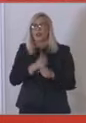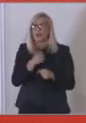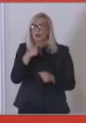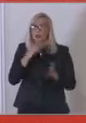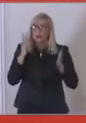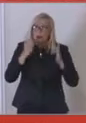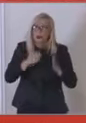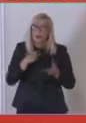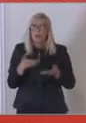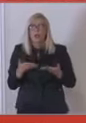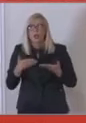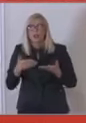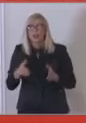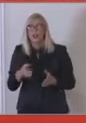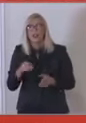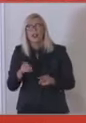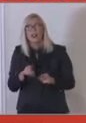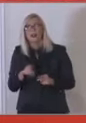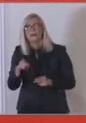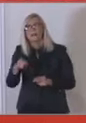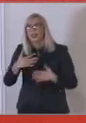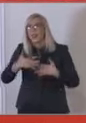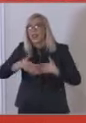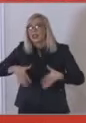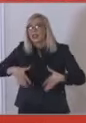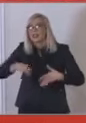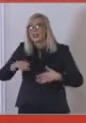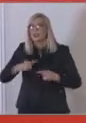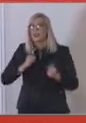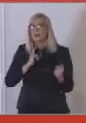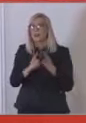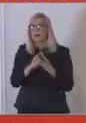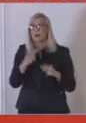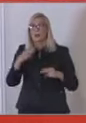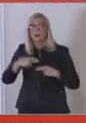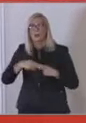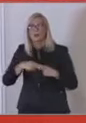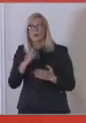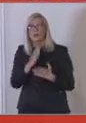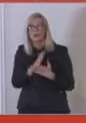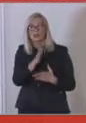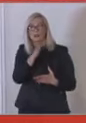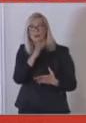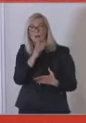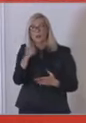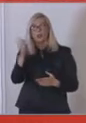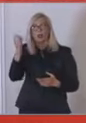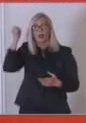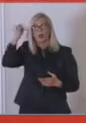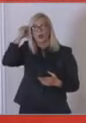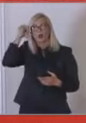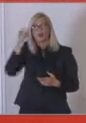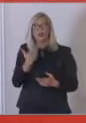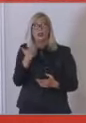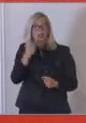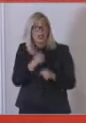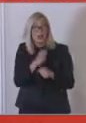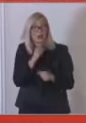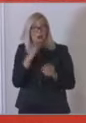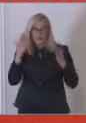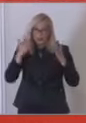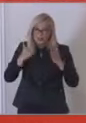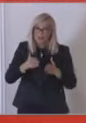të diskutojmë është hapja e një one-stop-shop në pikën kufitare mes Maqedonisë së Veriut dhe Kosovës. Gjëja